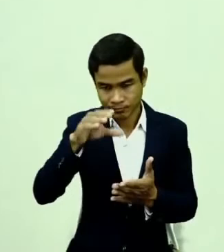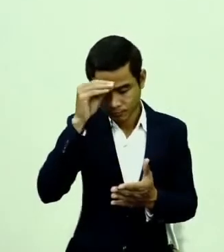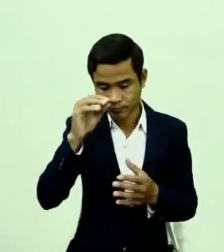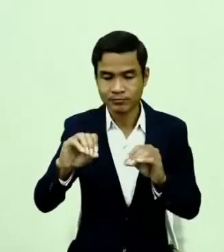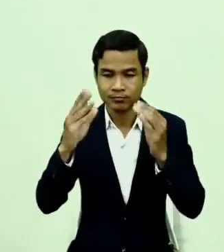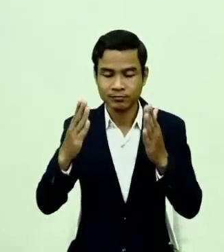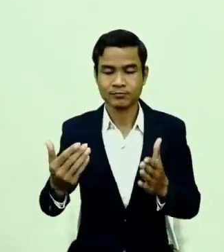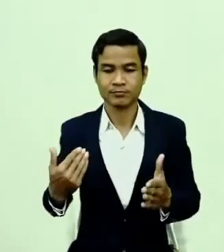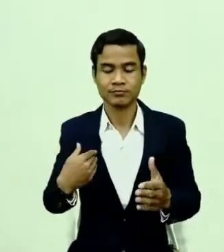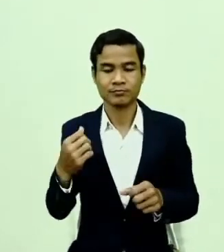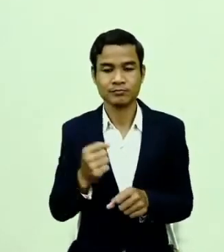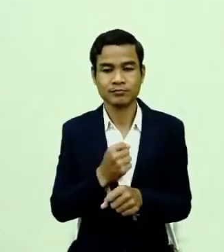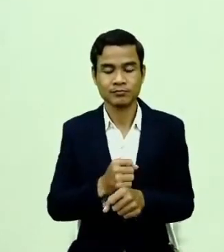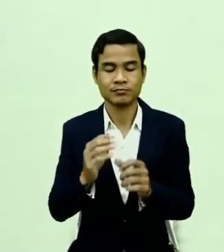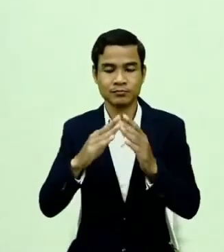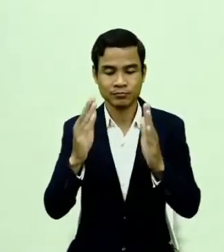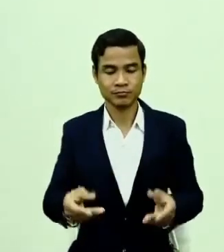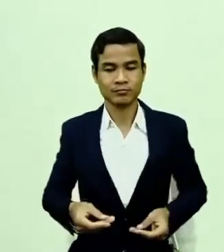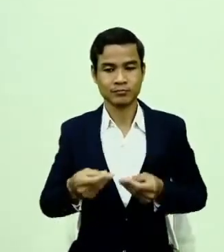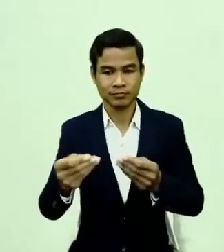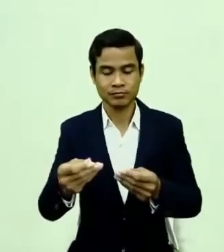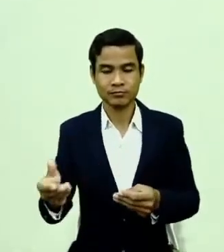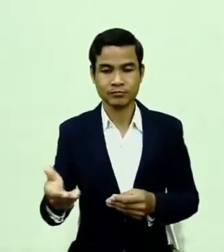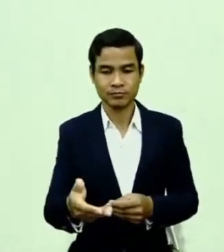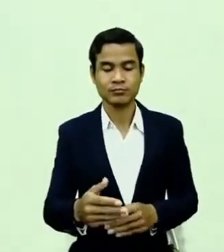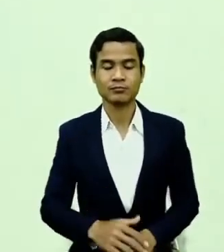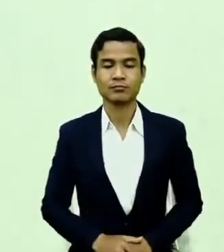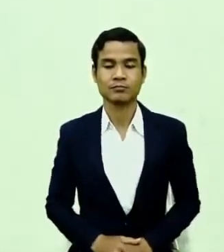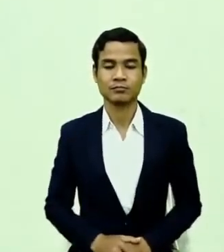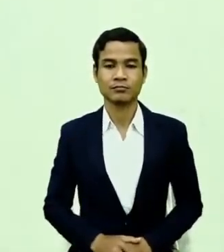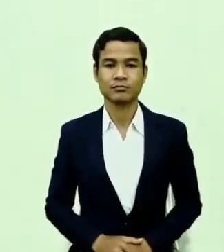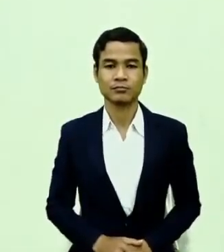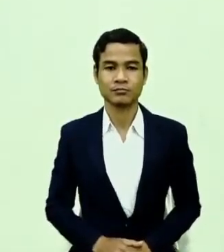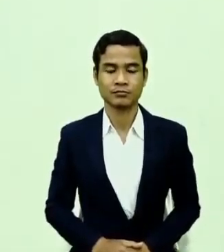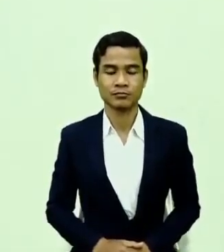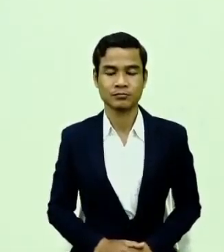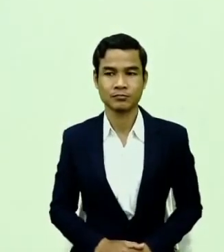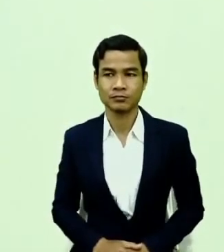ងអ្នកគ្រូមានជាកិច្ចការផ្ទះឲ្យកូនទាំងអស់គ្នា